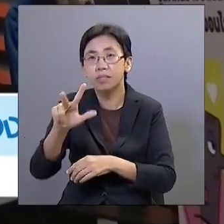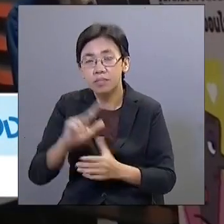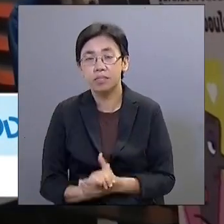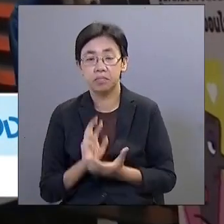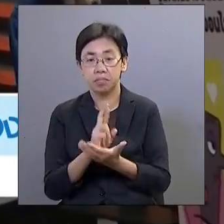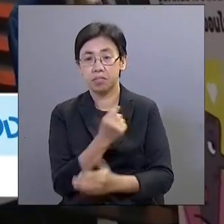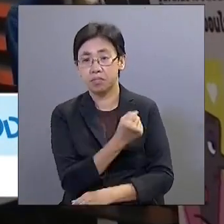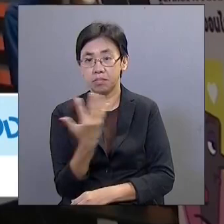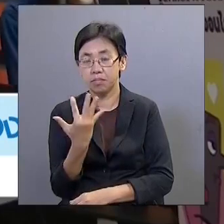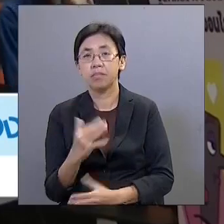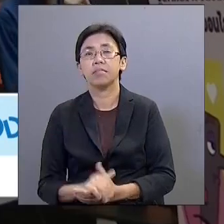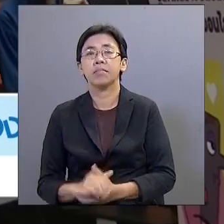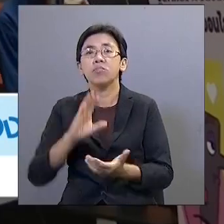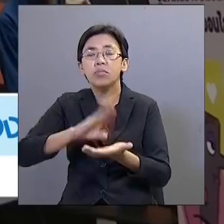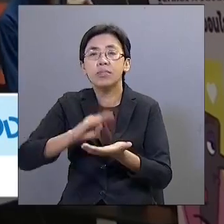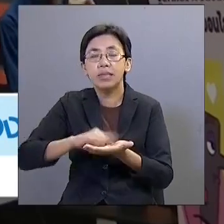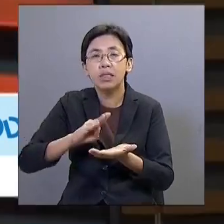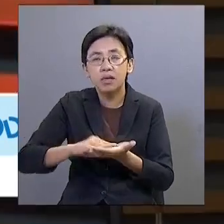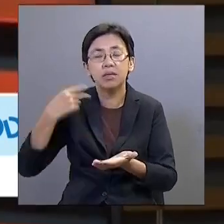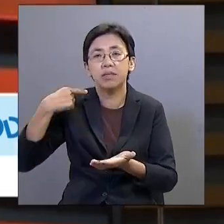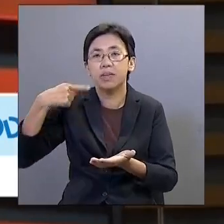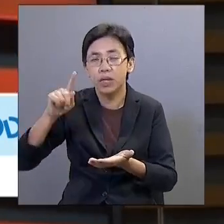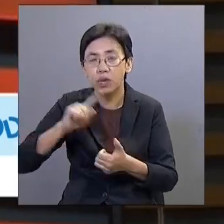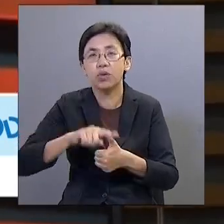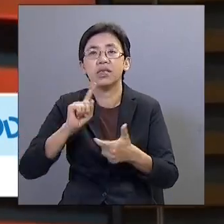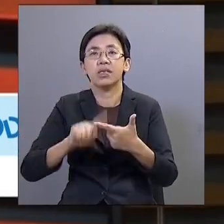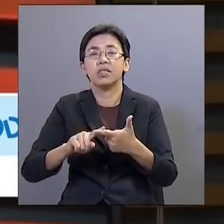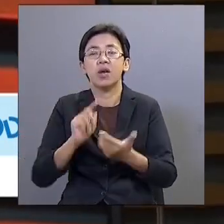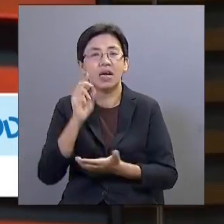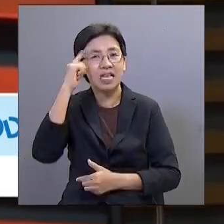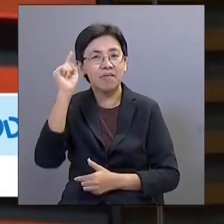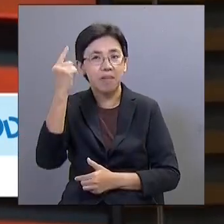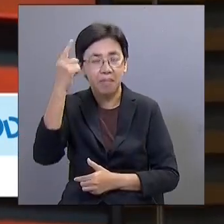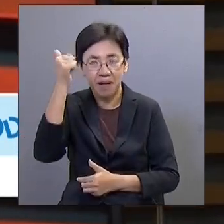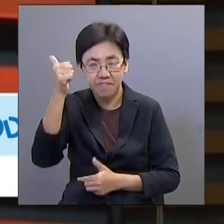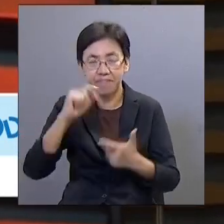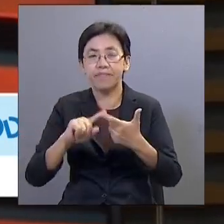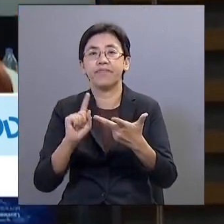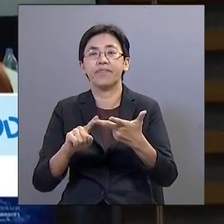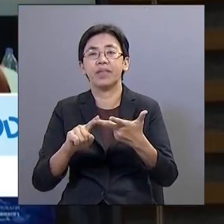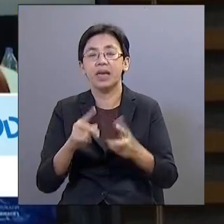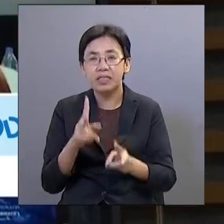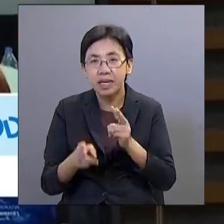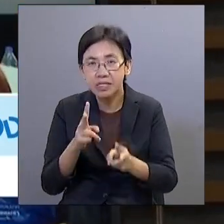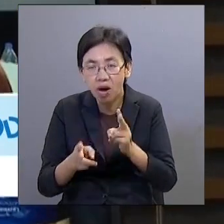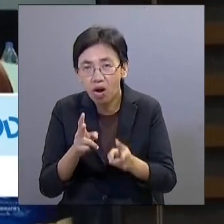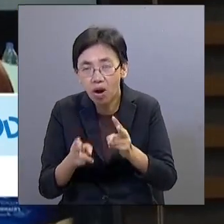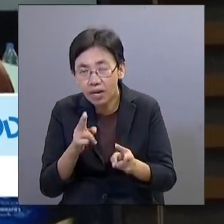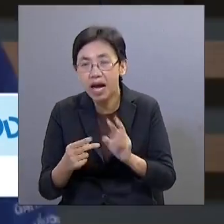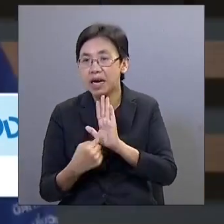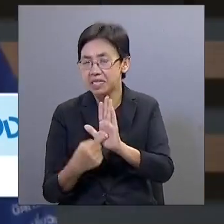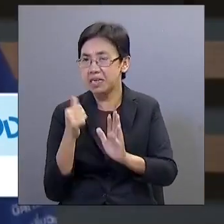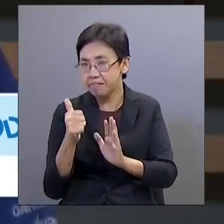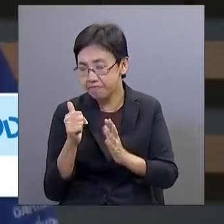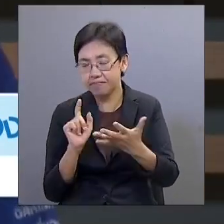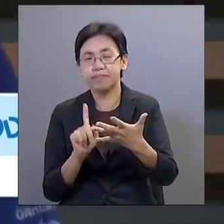ทนะคะได้แก่รางวัลข้อมูลเชิงลึกหรือมีประโยชน์รางวัลความคิดสร้างสรรค์ยอดเยี่ยมรางวัลการตัดต่อหรือว่าเทคนิคการนำเสนอยอดเ